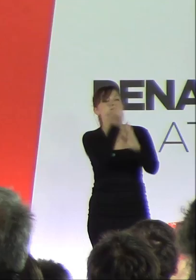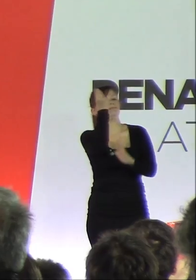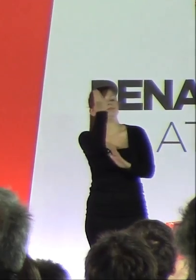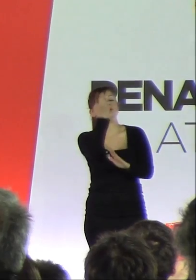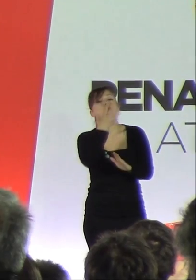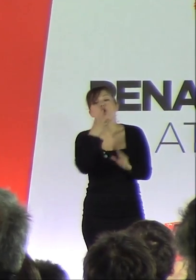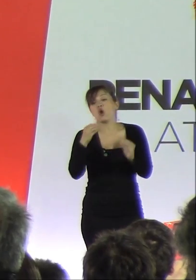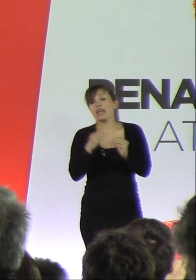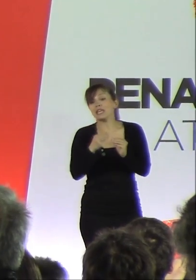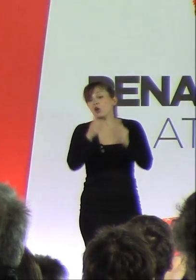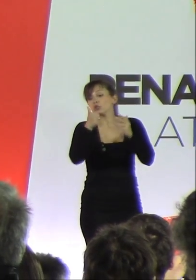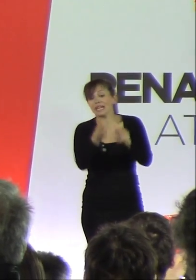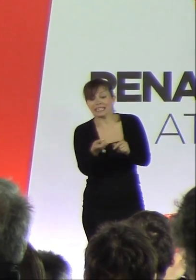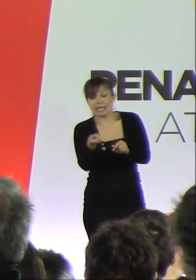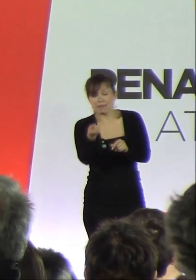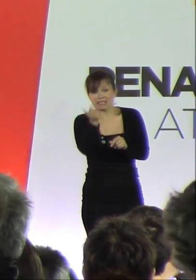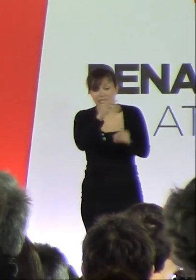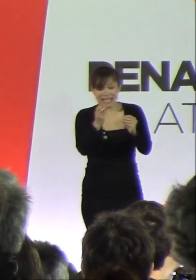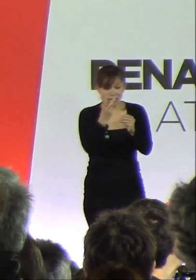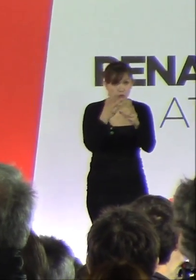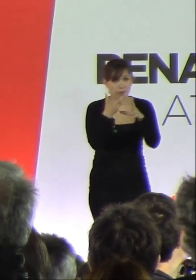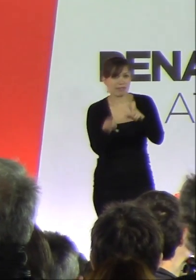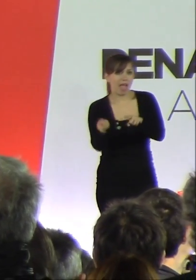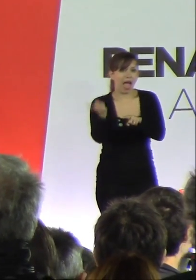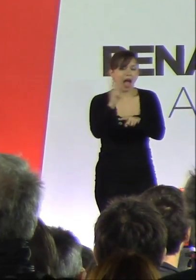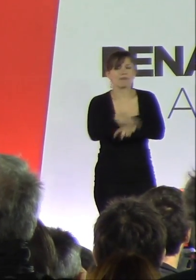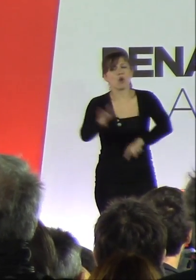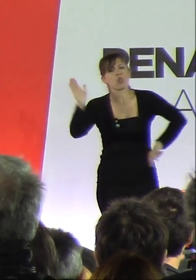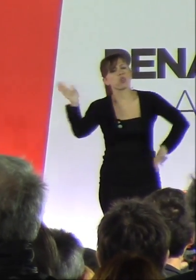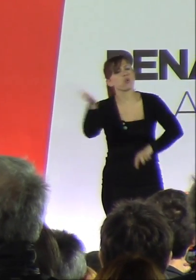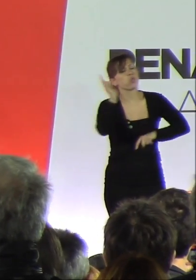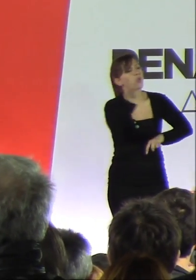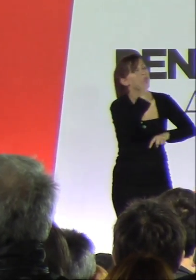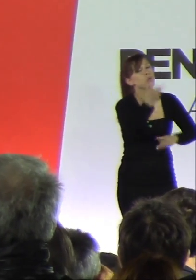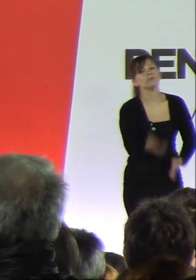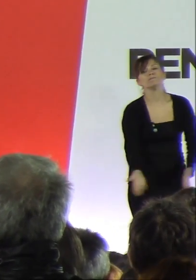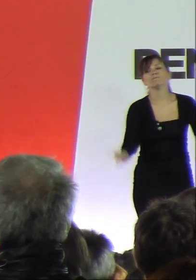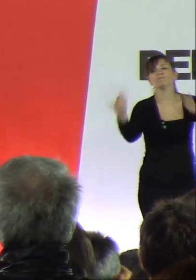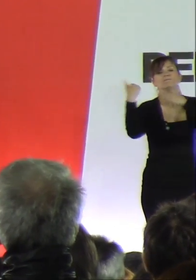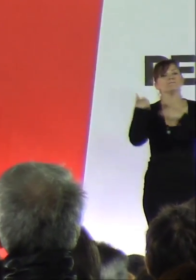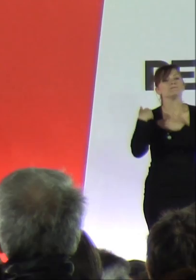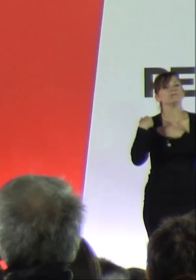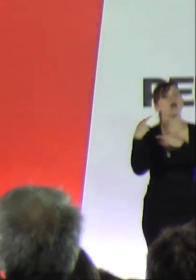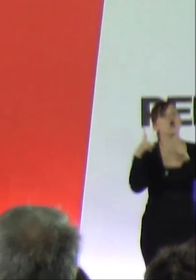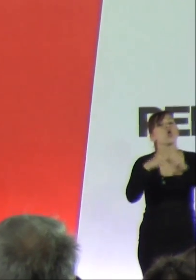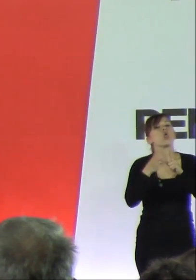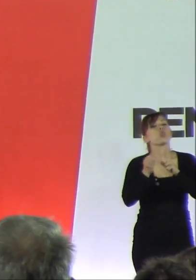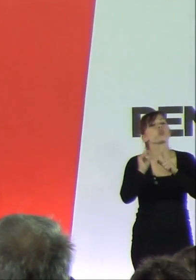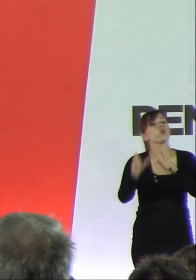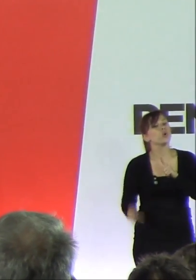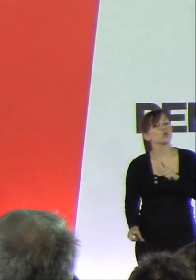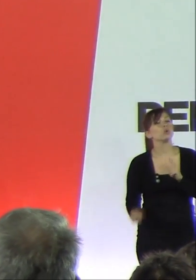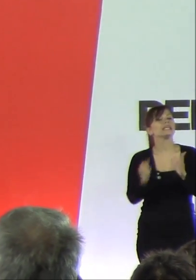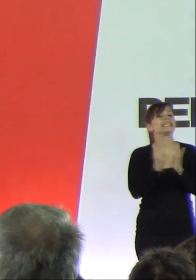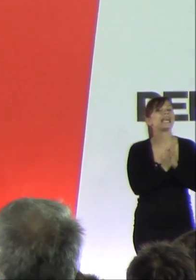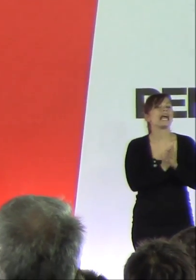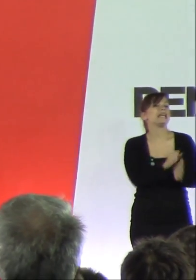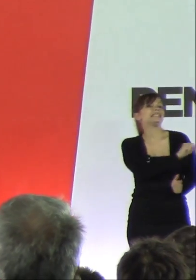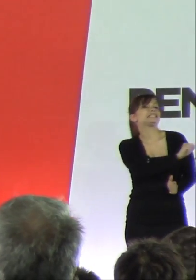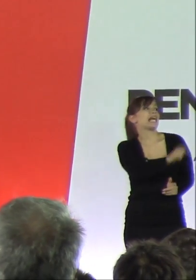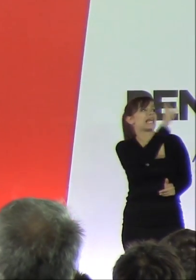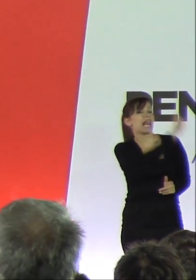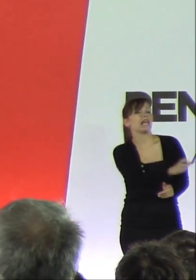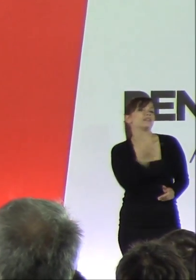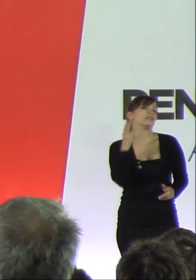στις 26, αλλά και για να αναλάβουν ευθύνες ο Γαβρίλ και η Ρένα. Να πει ο Γαβρίλ στο Δημαρχείο,